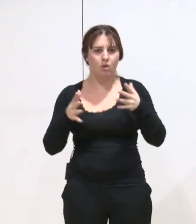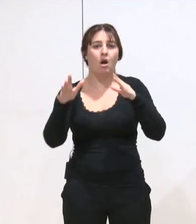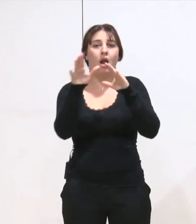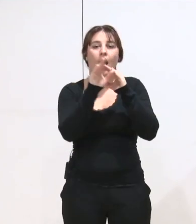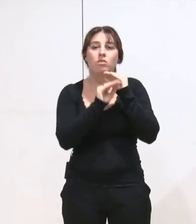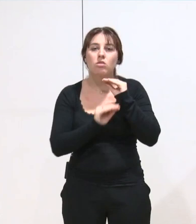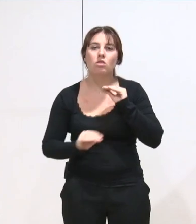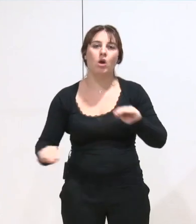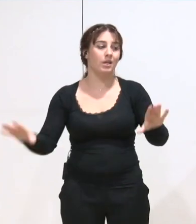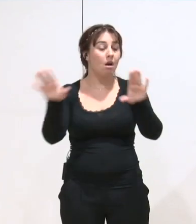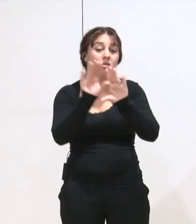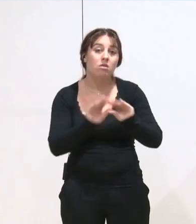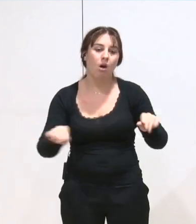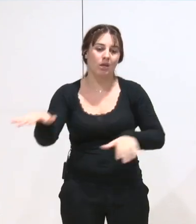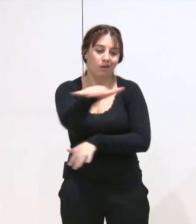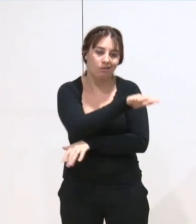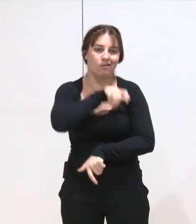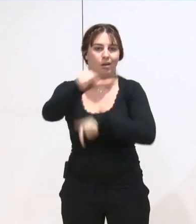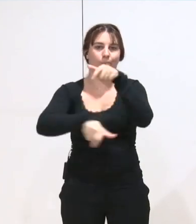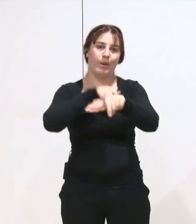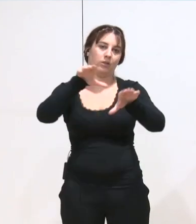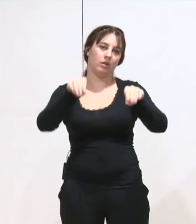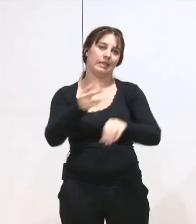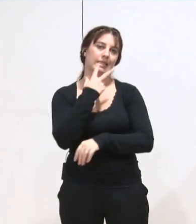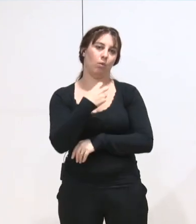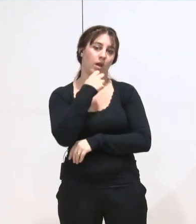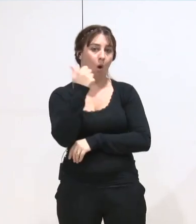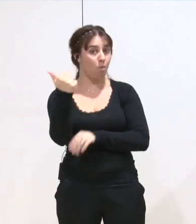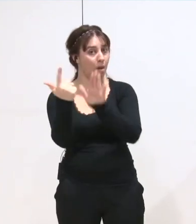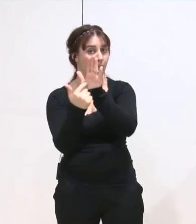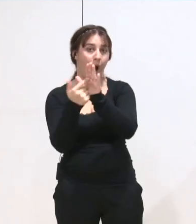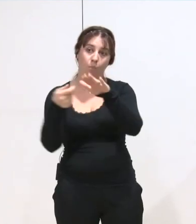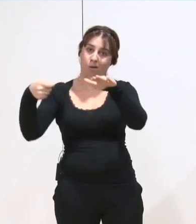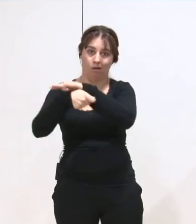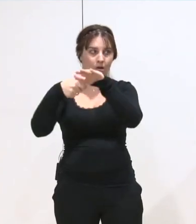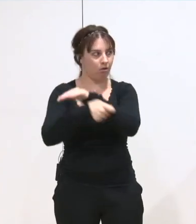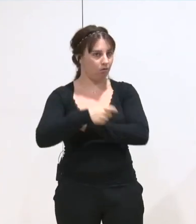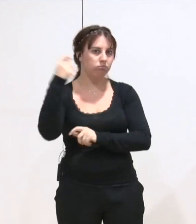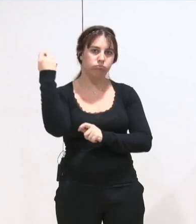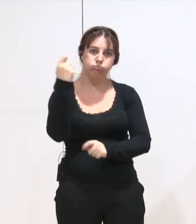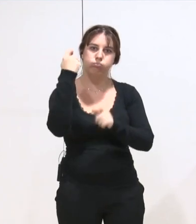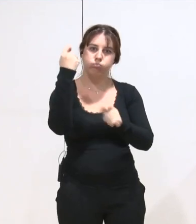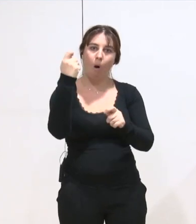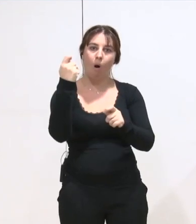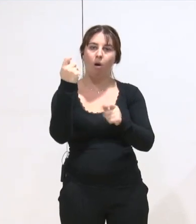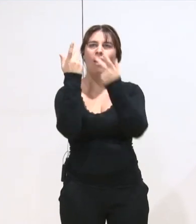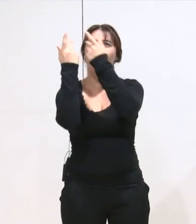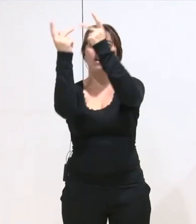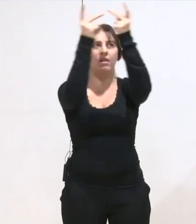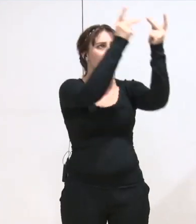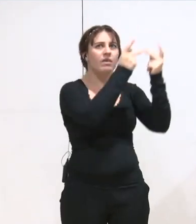la tranquillité de nos concitoyens. Des citoyens qui payent des impôts très élevés, parmi les plus élevés des grandes